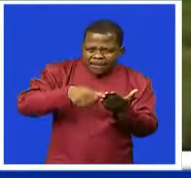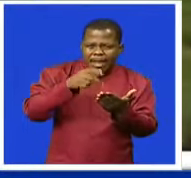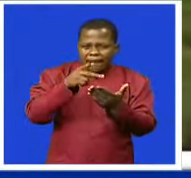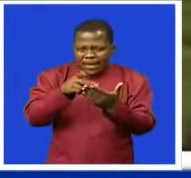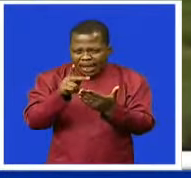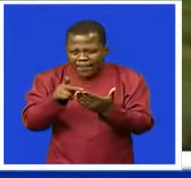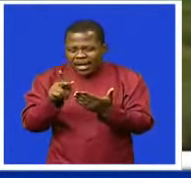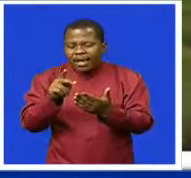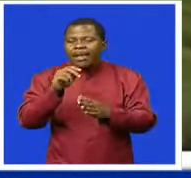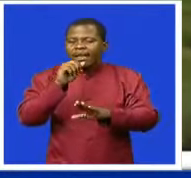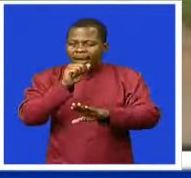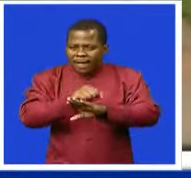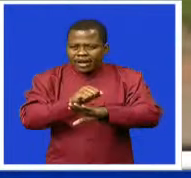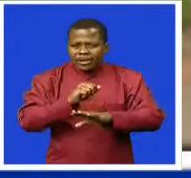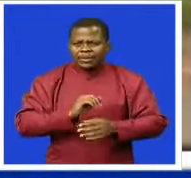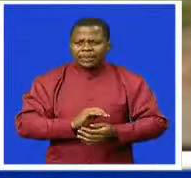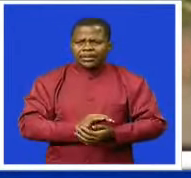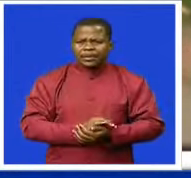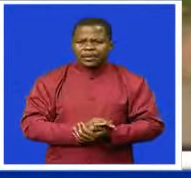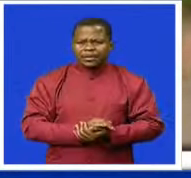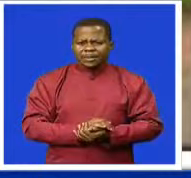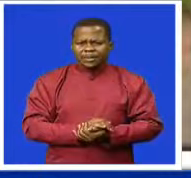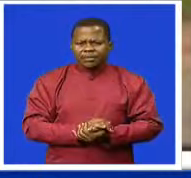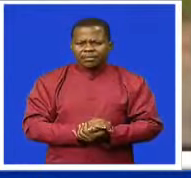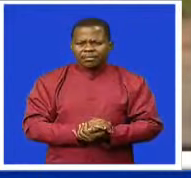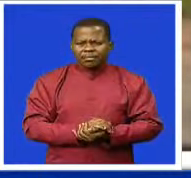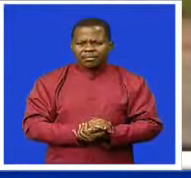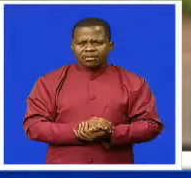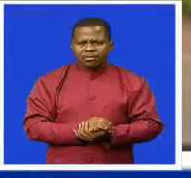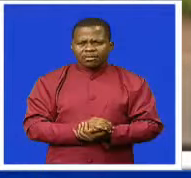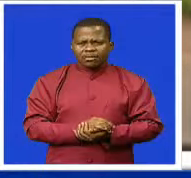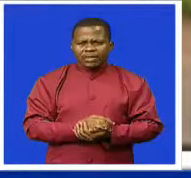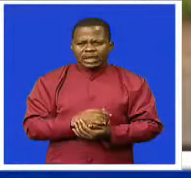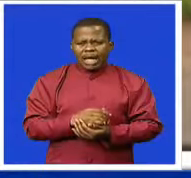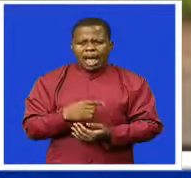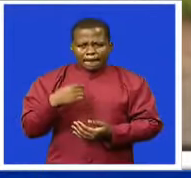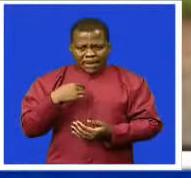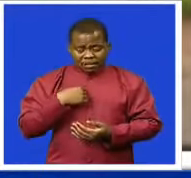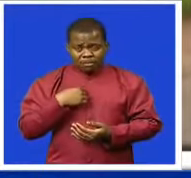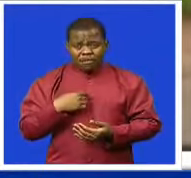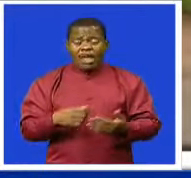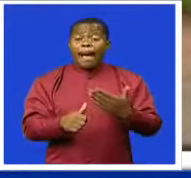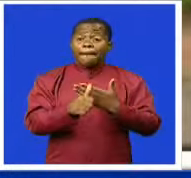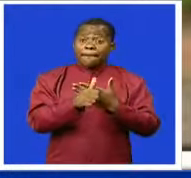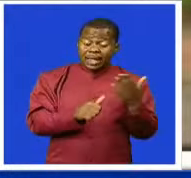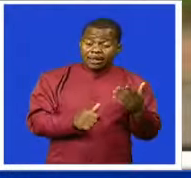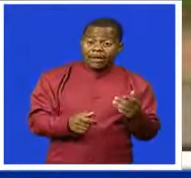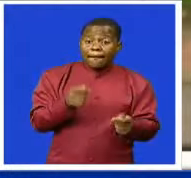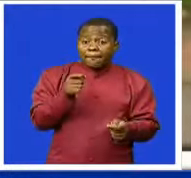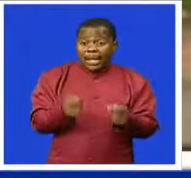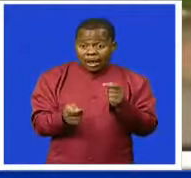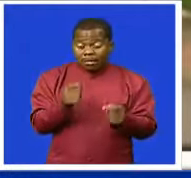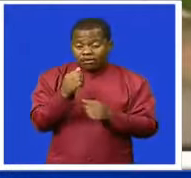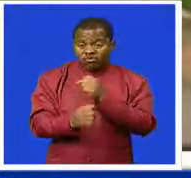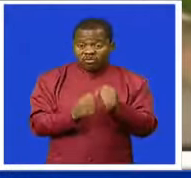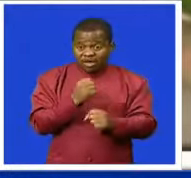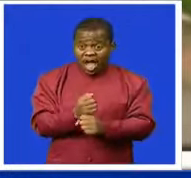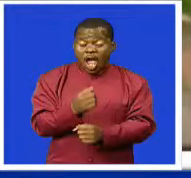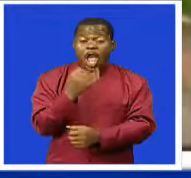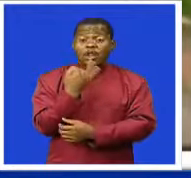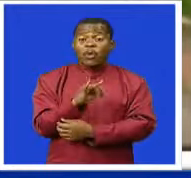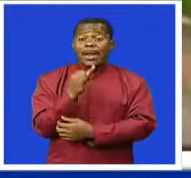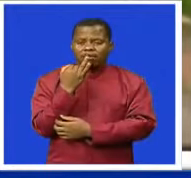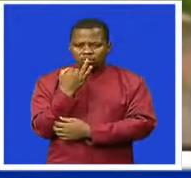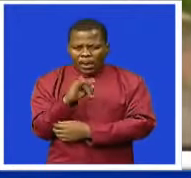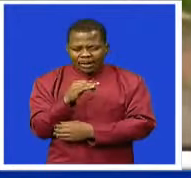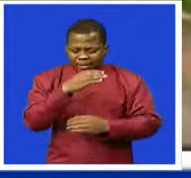utathi namhla ngiyagula. Udiscover ukuthi nginamdlavuza ngadiscover ngamashi kuye lona le